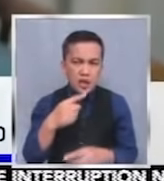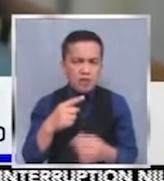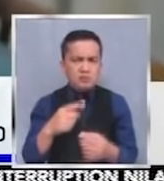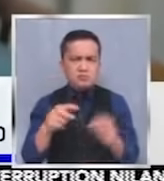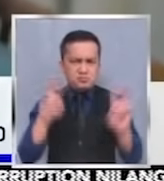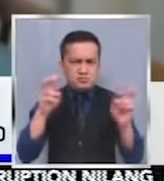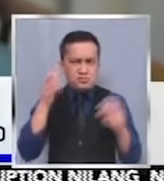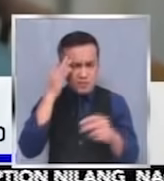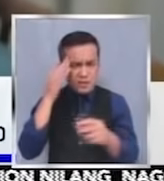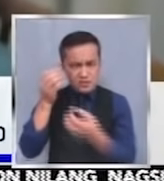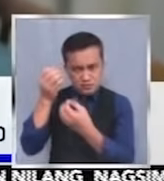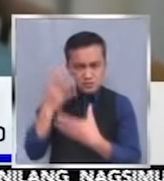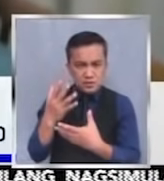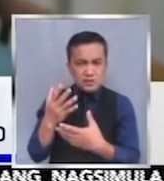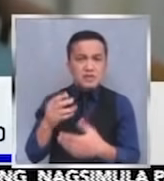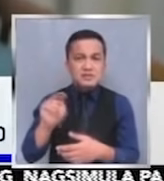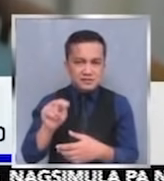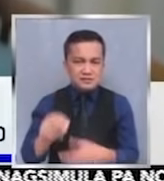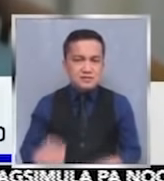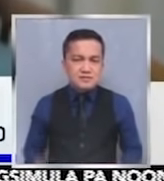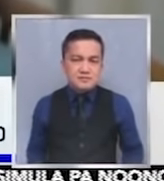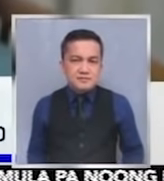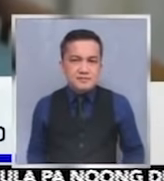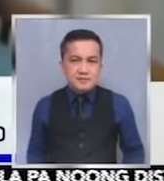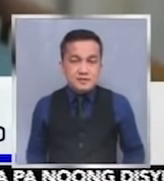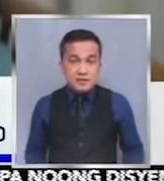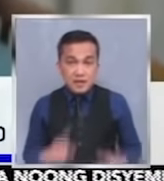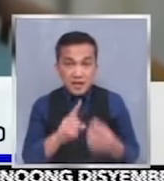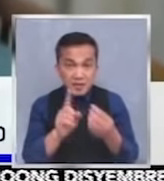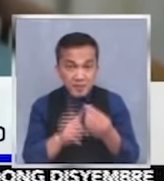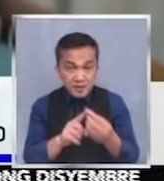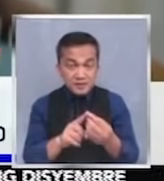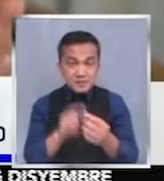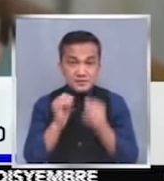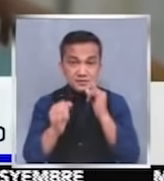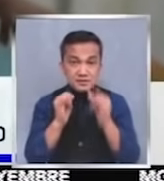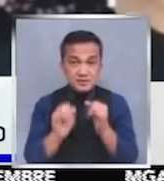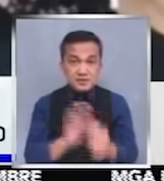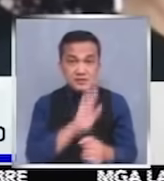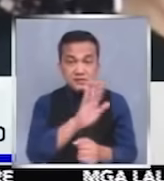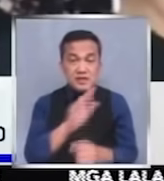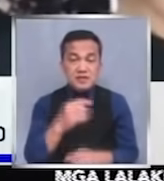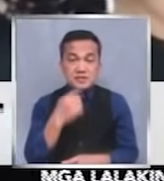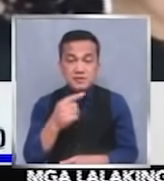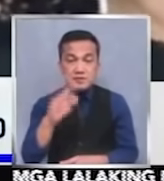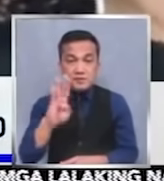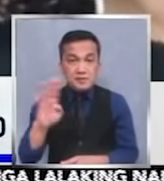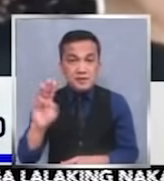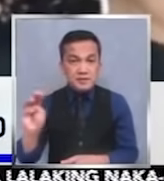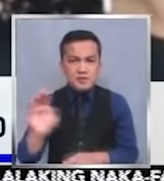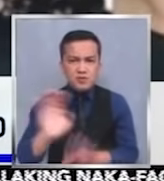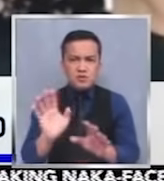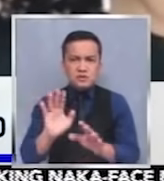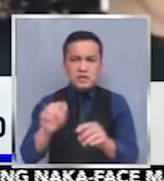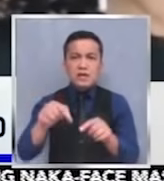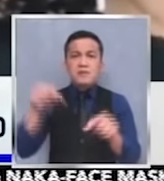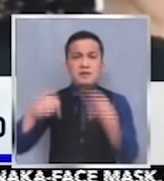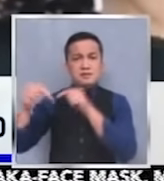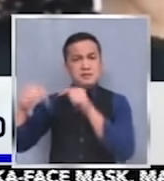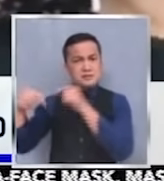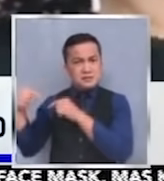siya dahil kailangan niya ito. Tungkol naman sa mga panayam sa kanya, sinabi ni Marcos na hindi na daw dapat balikan ang mga